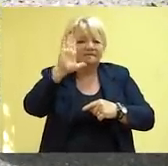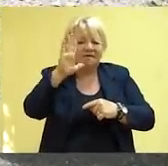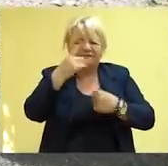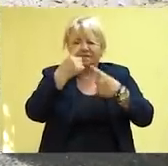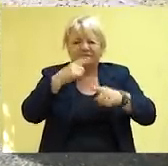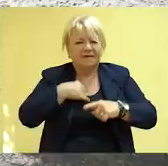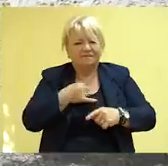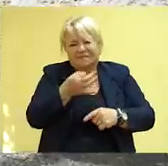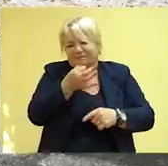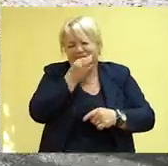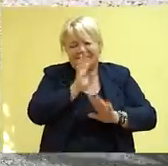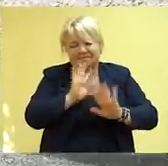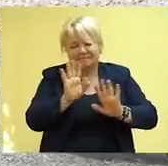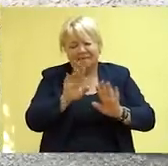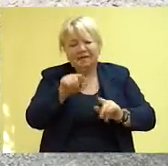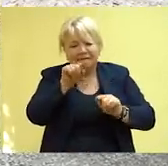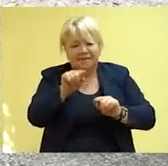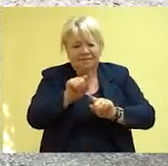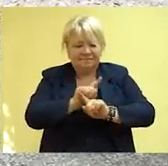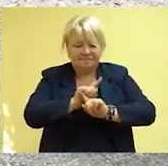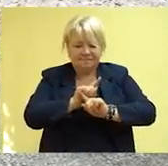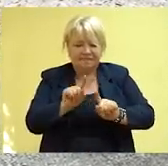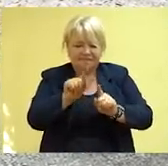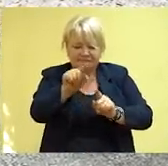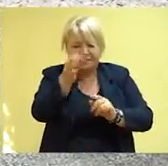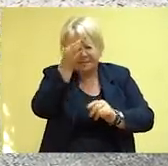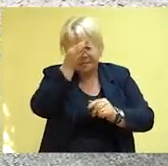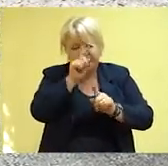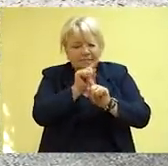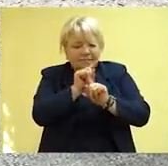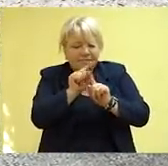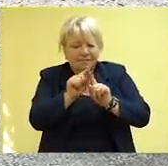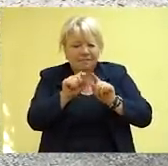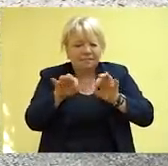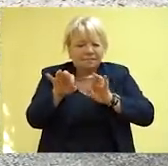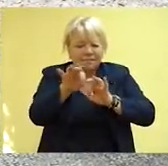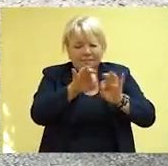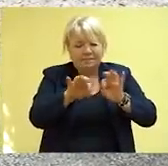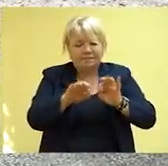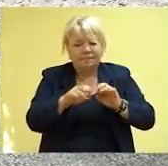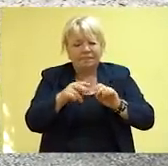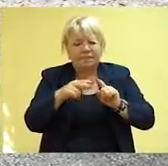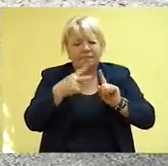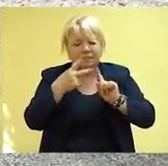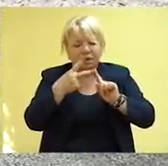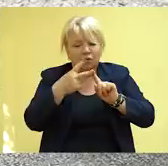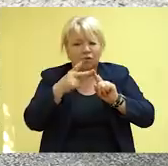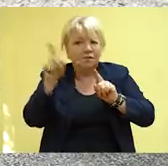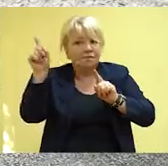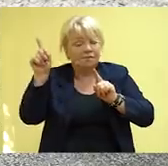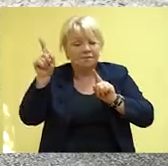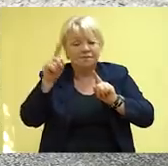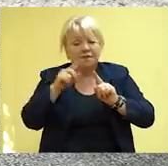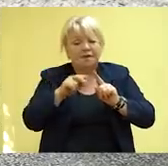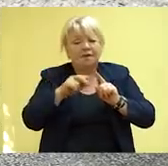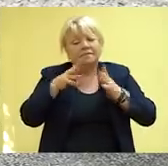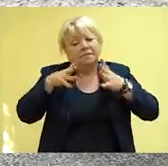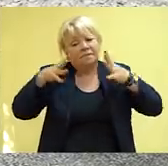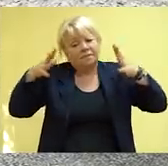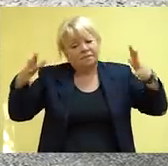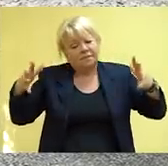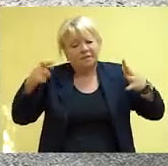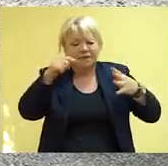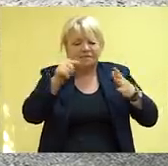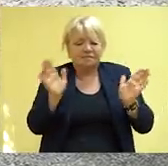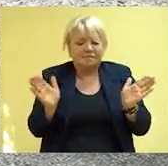უბრალოდ აი ეს არის იმენა. სუ სხვა განზომილებაა და მეორე ის, მაგრამ უბრალოდ ის გრძელია და ძალიან ლამაზია,